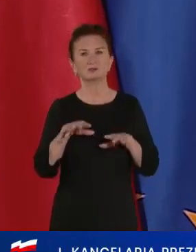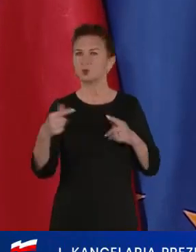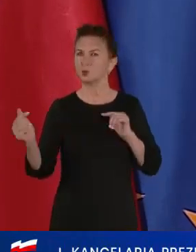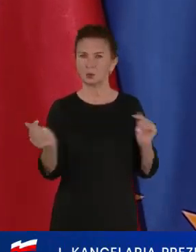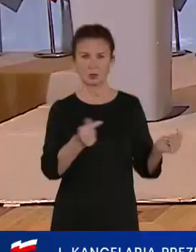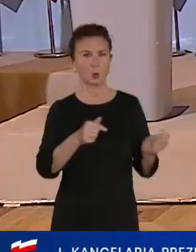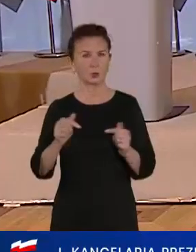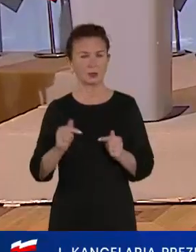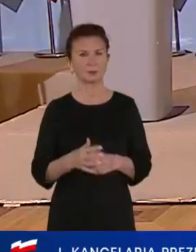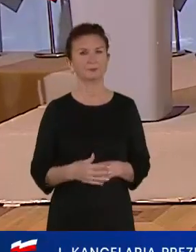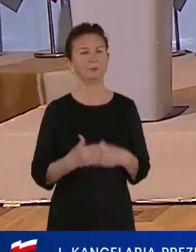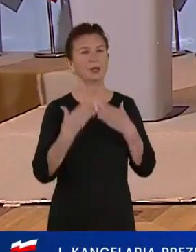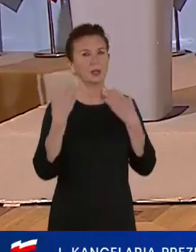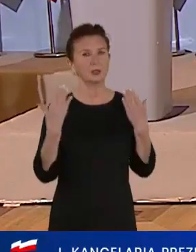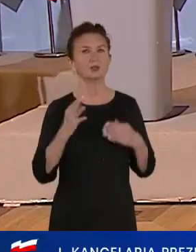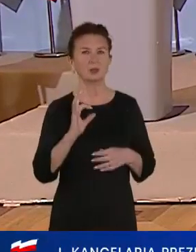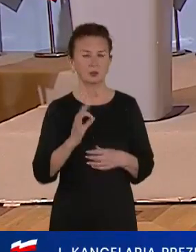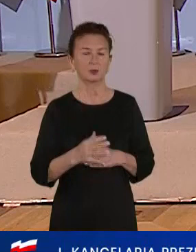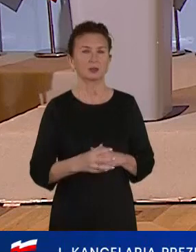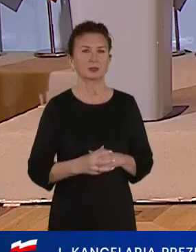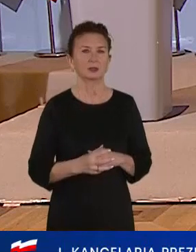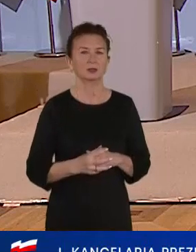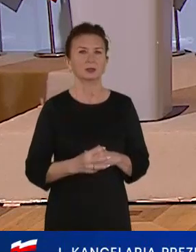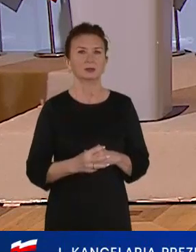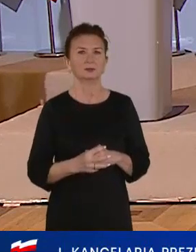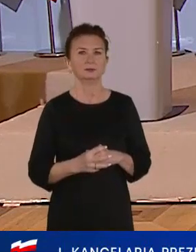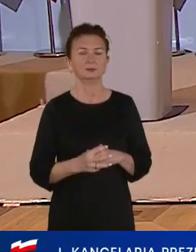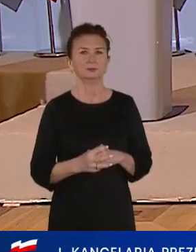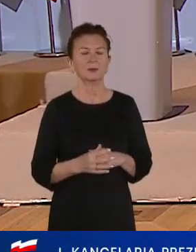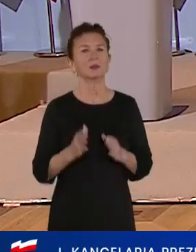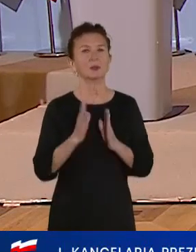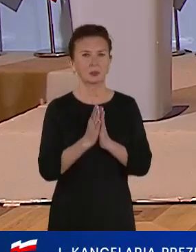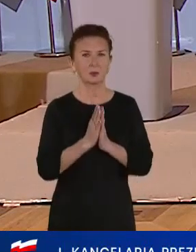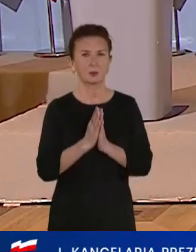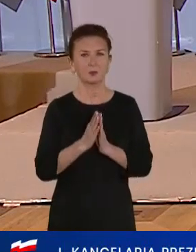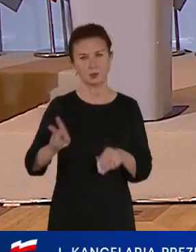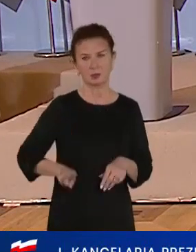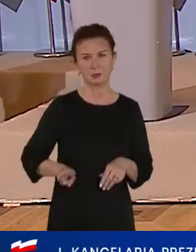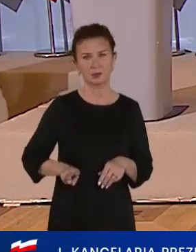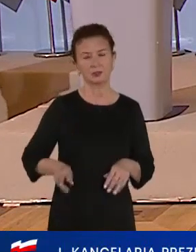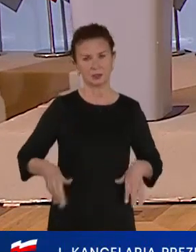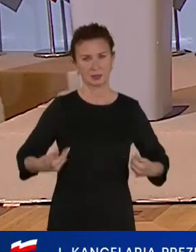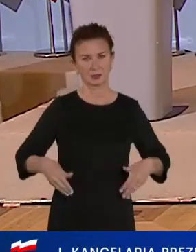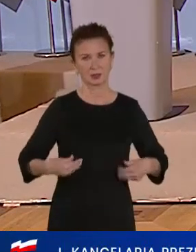bardzo. Dziękuję bardzo, panie premierze. O zabranie głosu poproszę ministra zdrowia, pana doktora Adama Niedzielskiego.